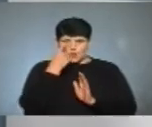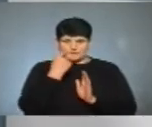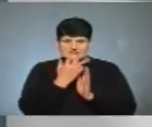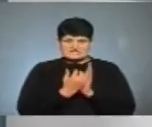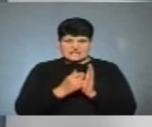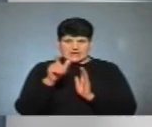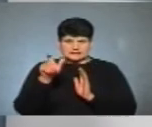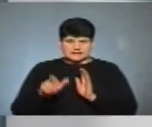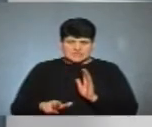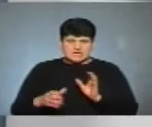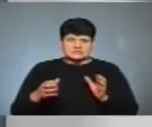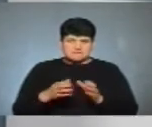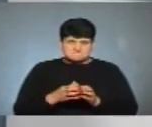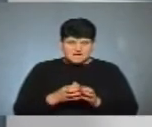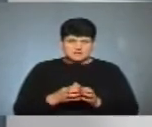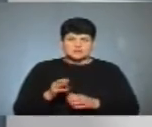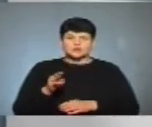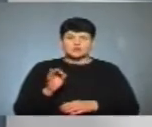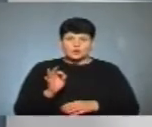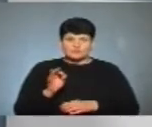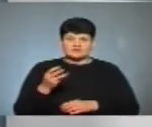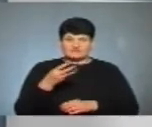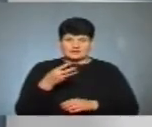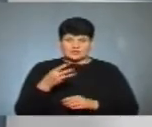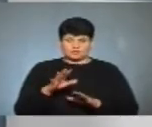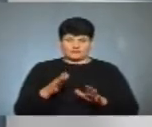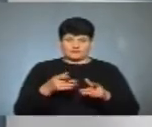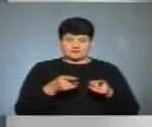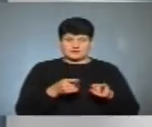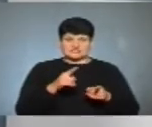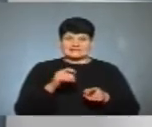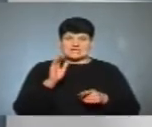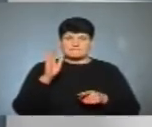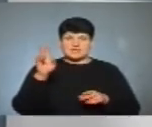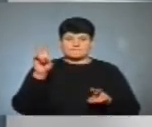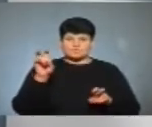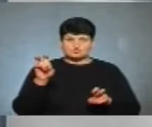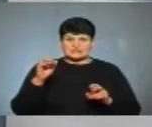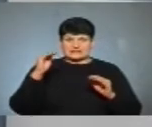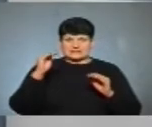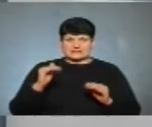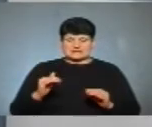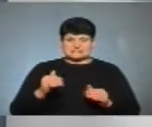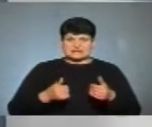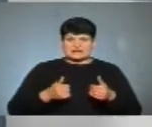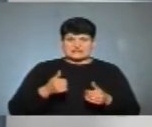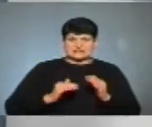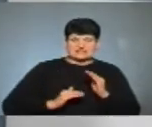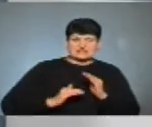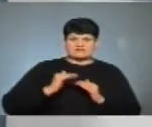і партії, то в третьому випадку «За майбутнє» низький рейтинг і